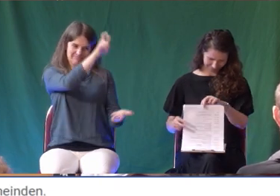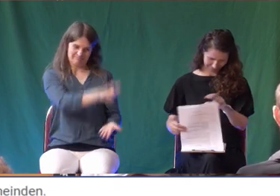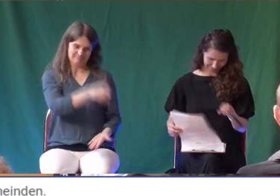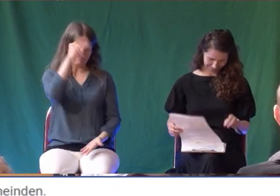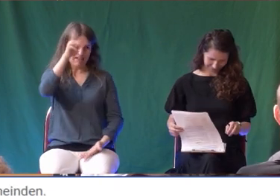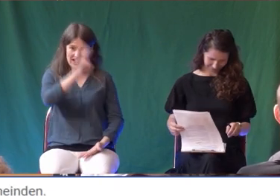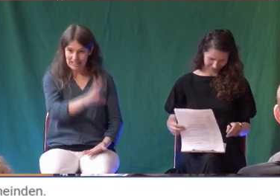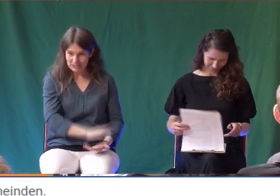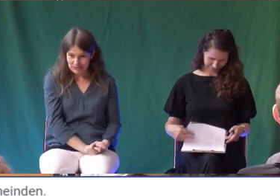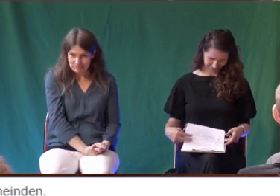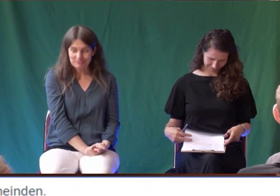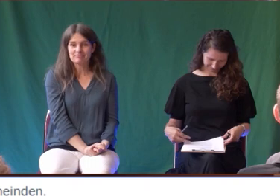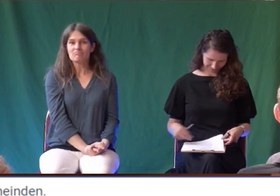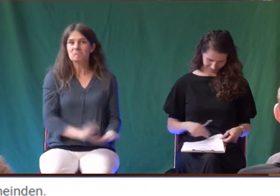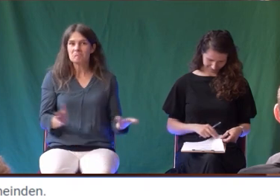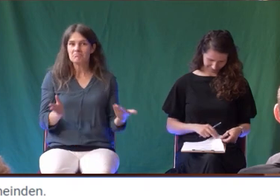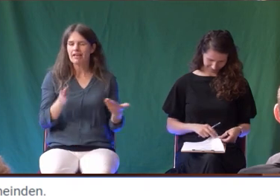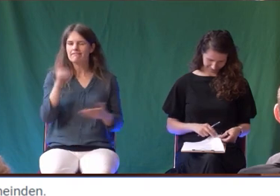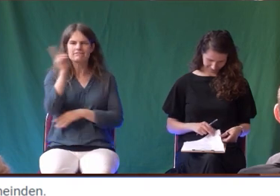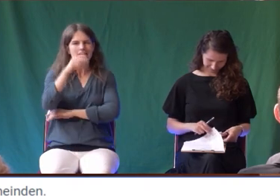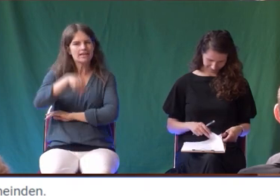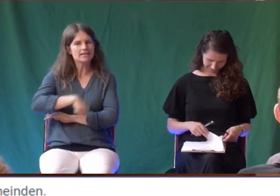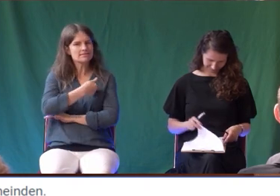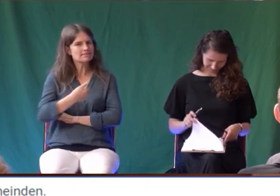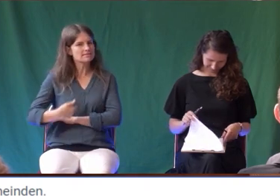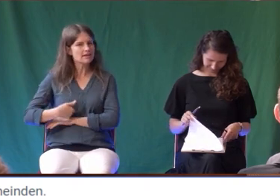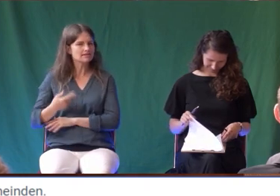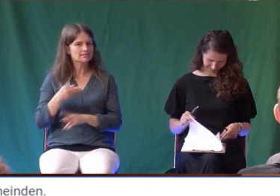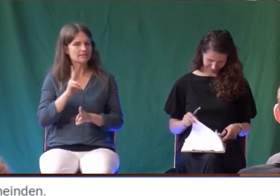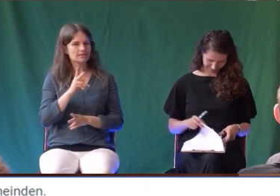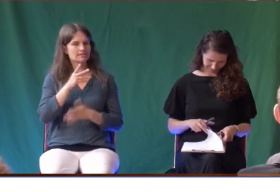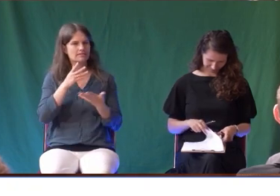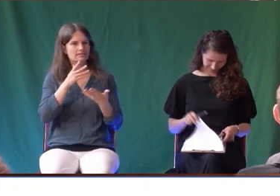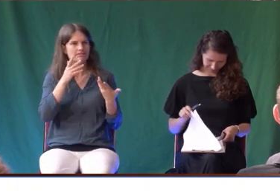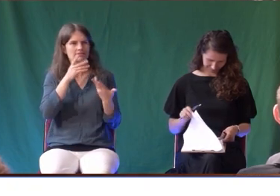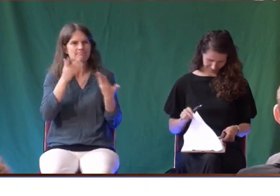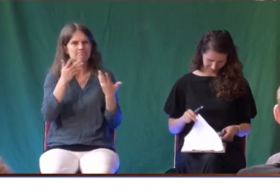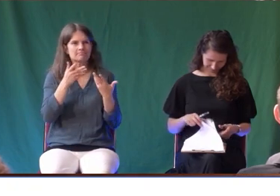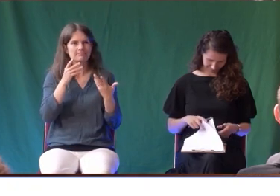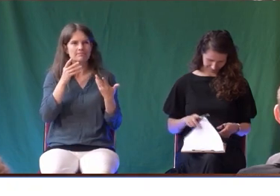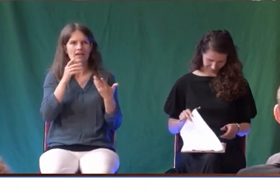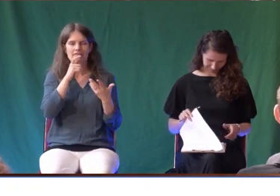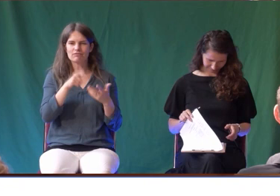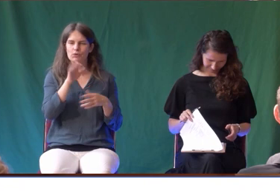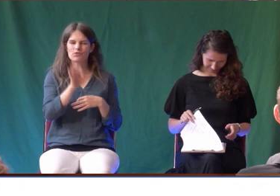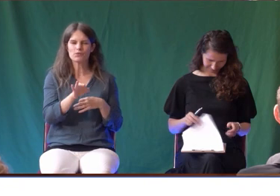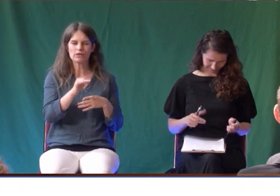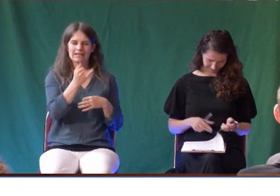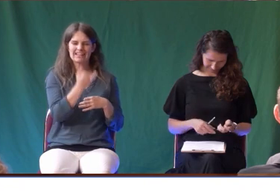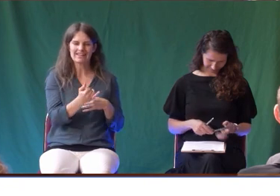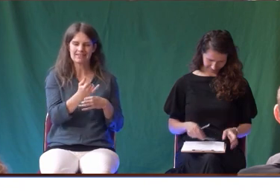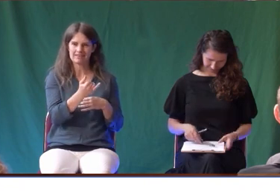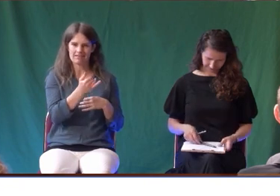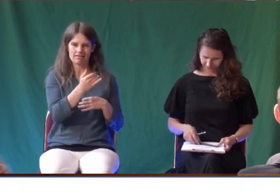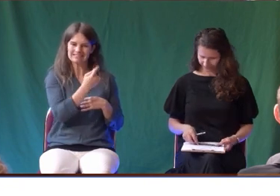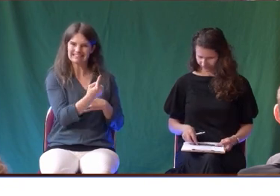der setzt sich eigentlich speziell in Sachsen dafür ein dass Kinderrechte nach der UN-Kinderrechtskonvention